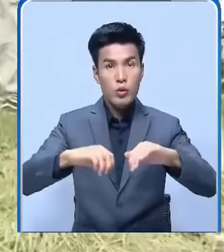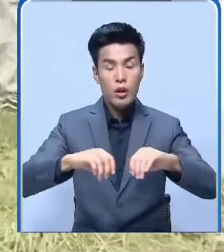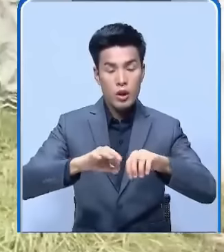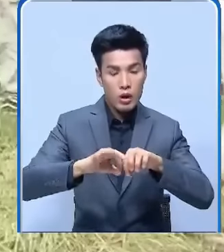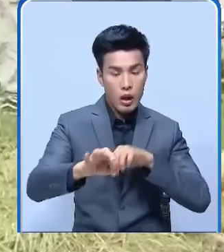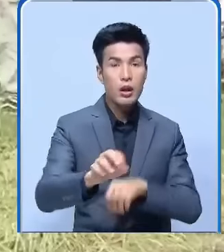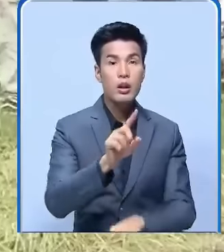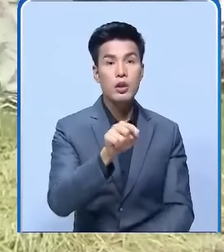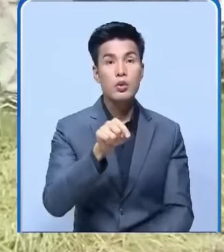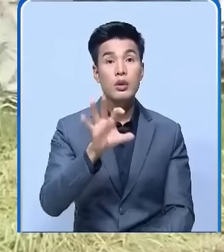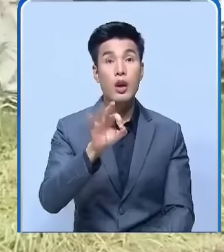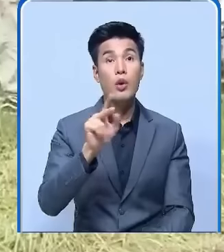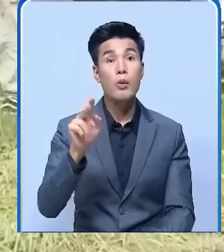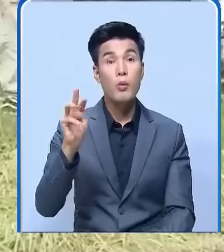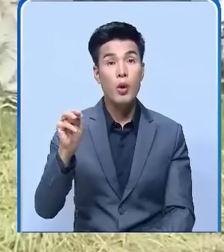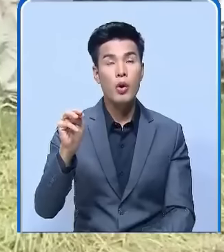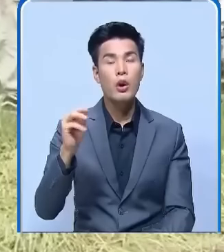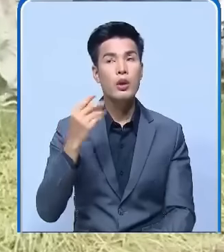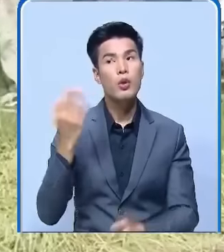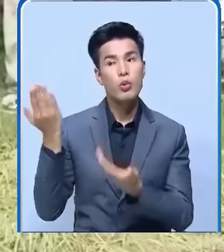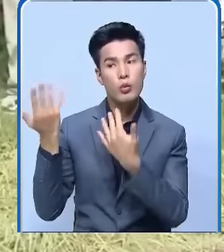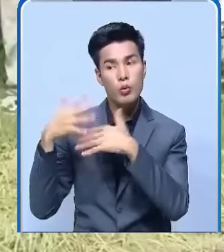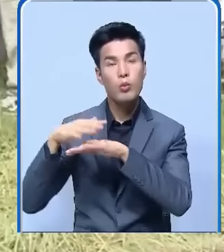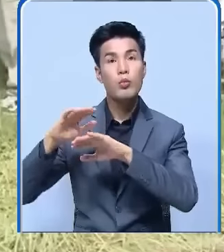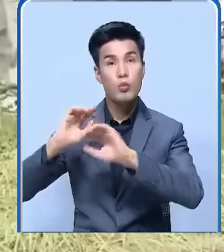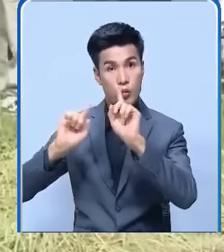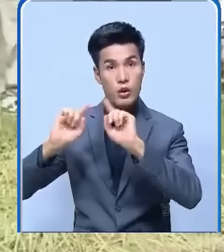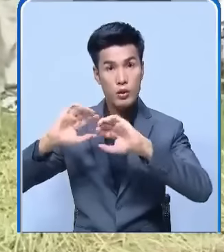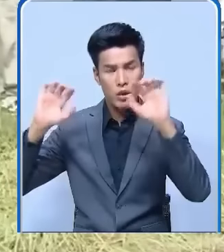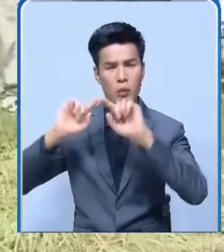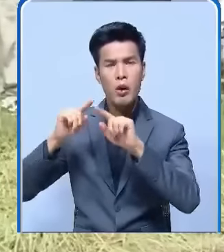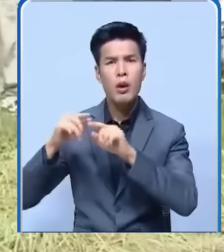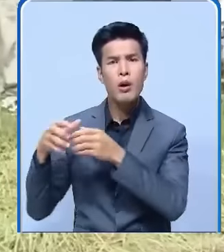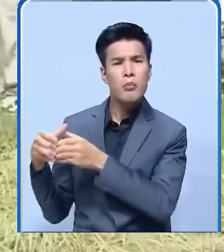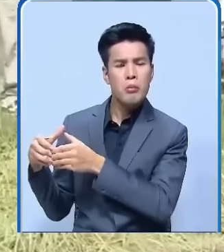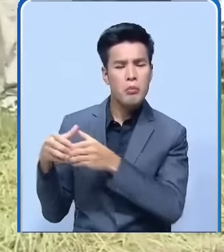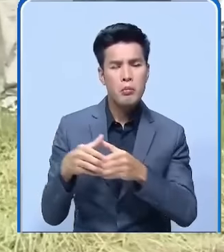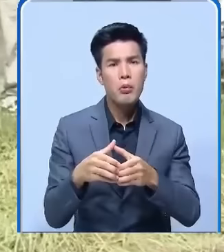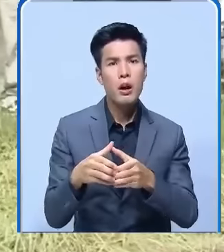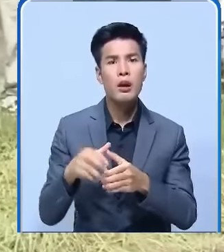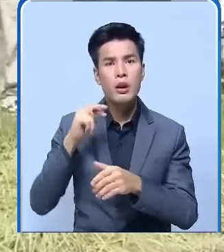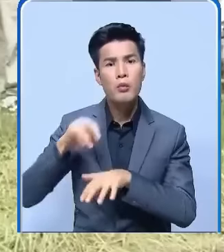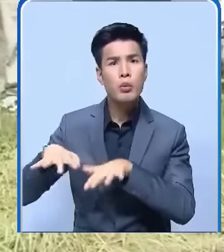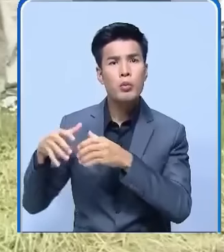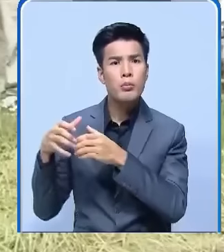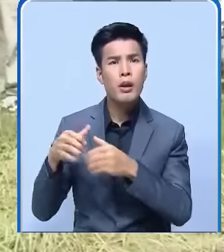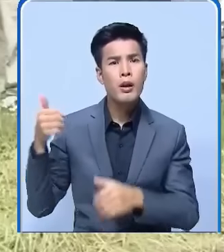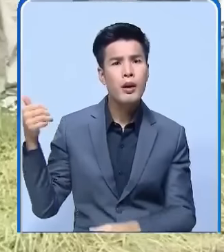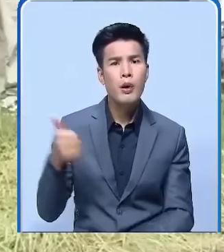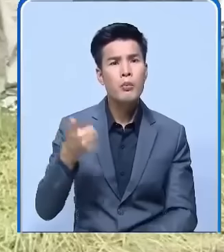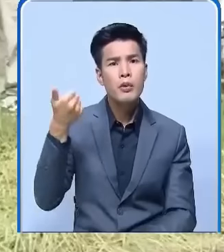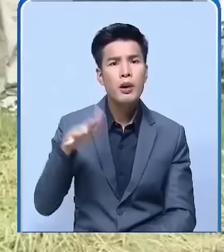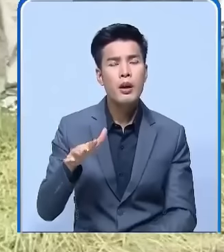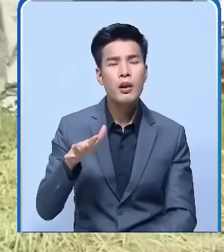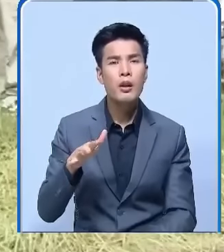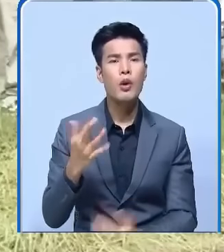ตอนนี้ได้มีการประสานไปยังที่อำเภอเวียงป่าเป้าแล้วนะครับแต่ว่าเส้นทางต่างๆที่จะเดินทางมายังจุดนี้ยังถูกน้ำท่วมครับเครื่องจักรยังมาไม่ได้ซึ่ง